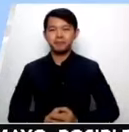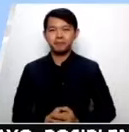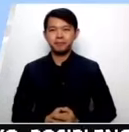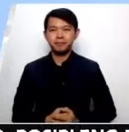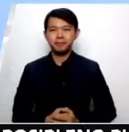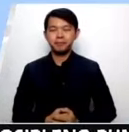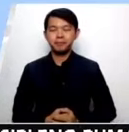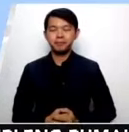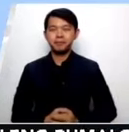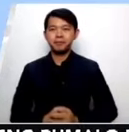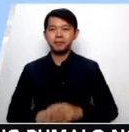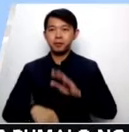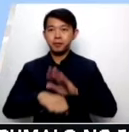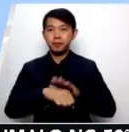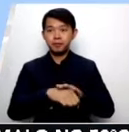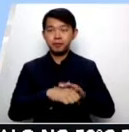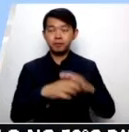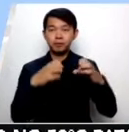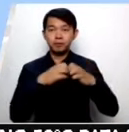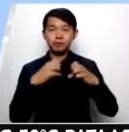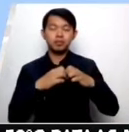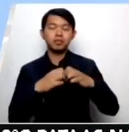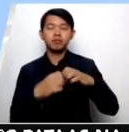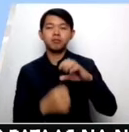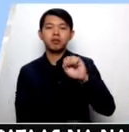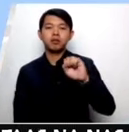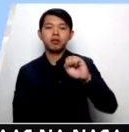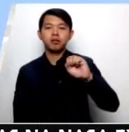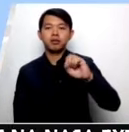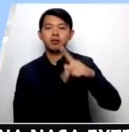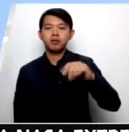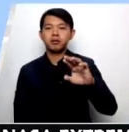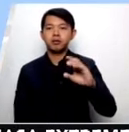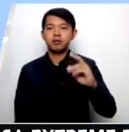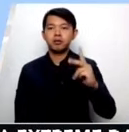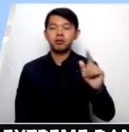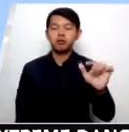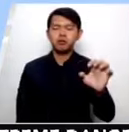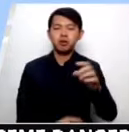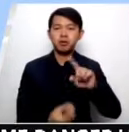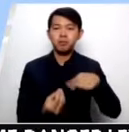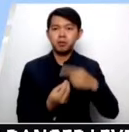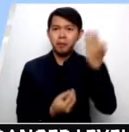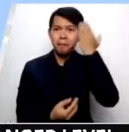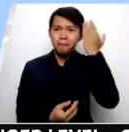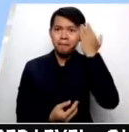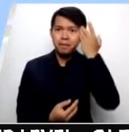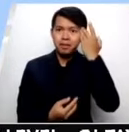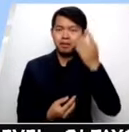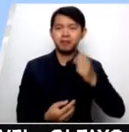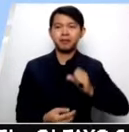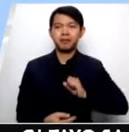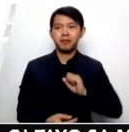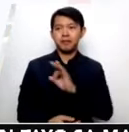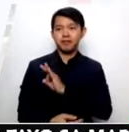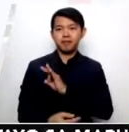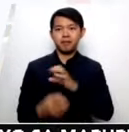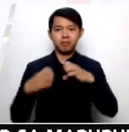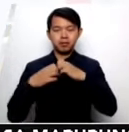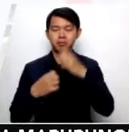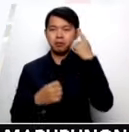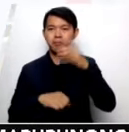sparkle GMA artist Center tungkol sa ilang indibidwal na nagpapanggap na tauhan nila para makapanloko may